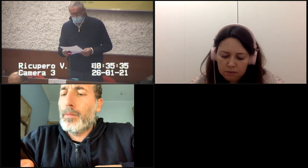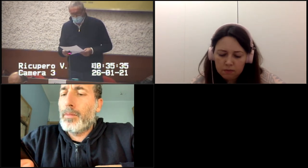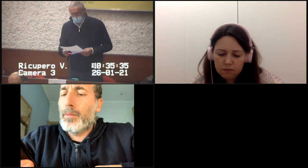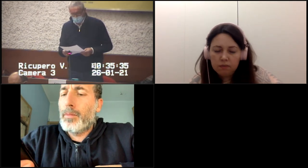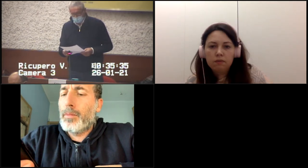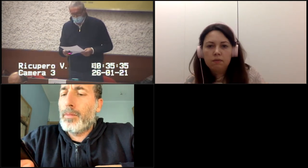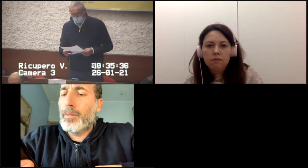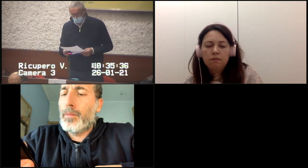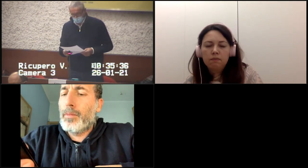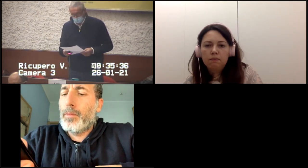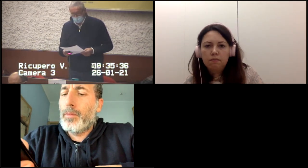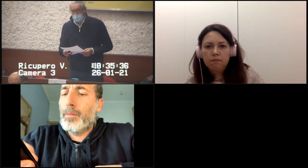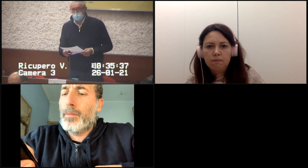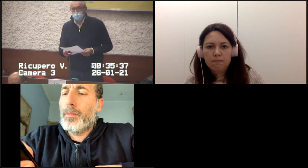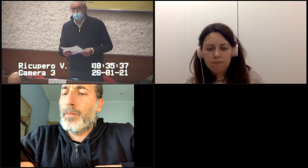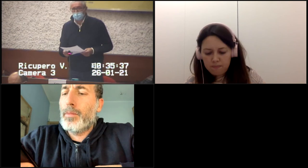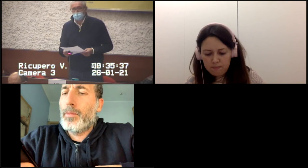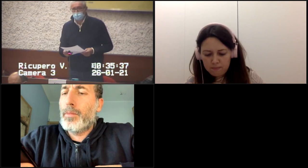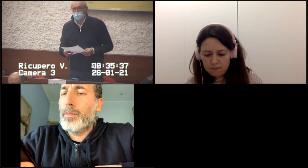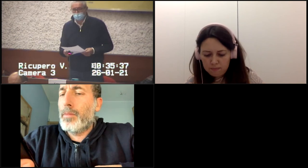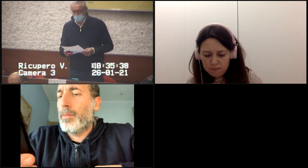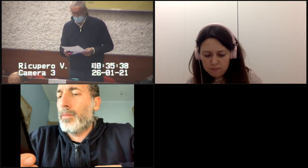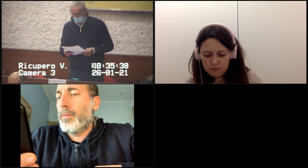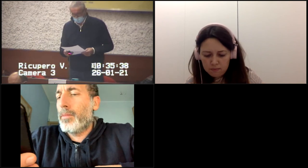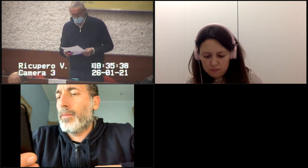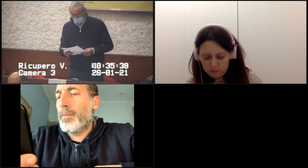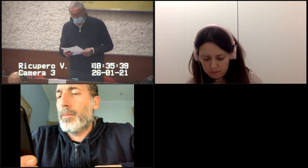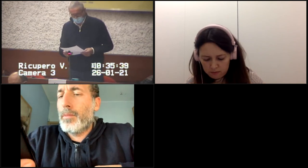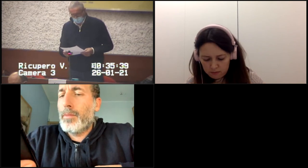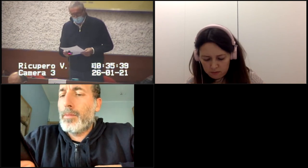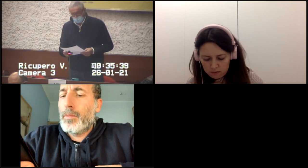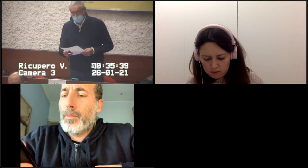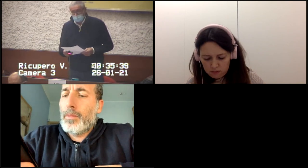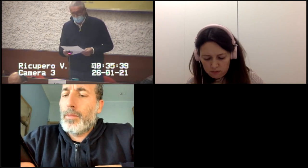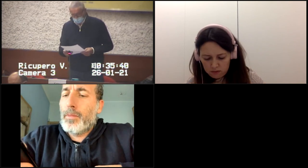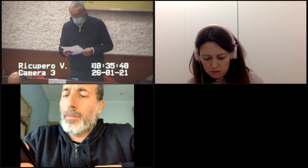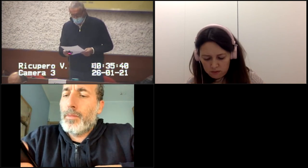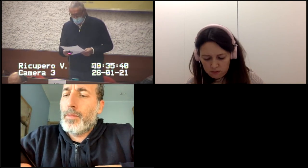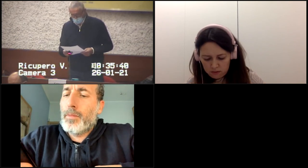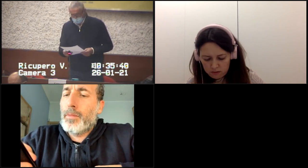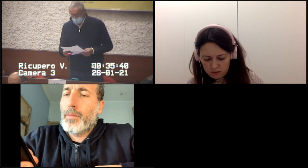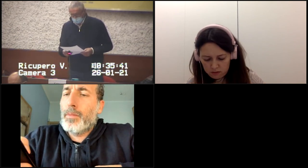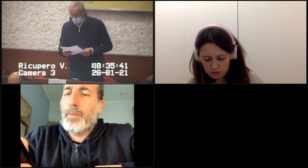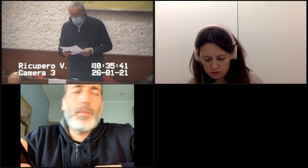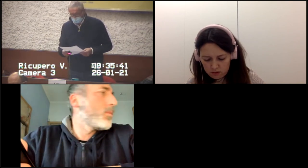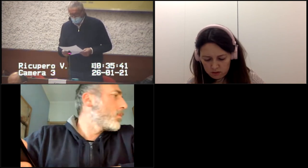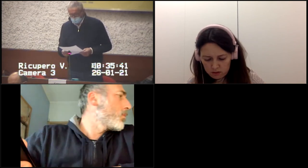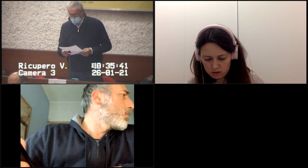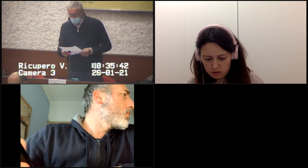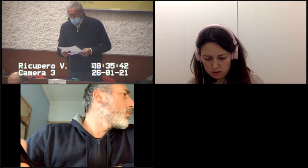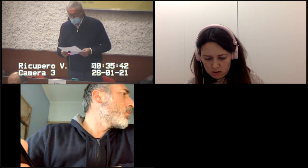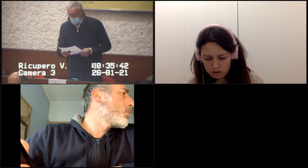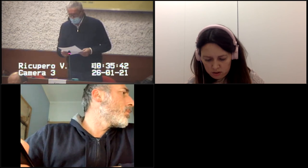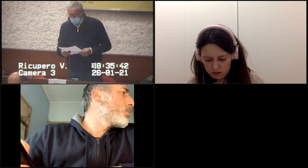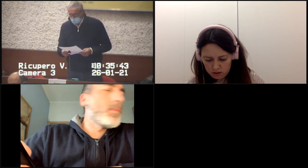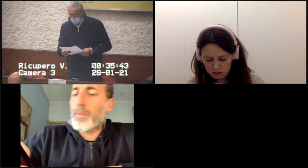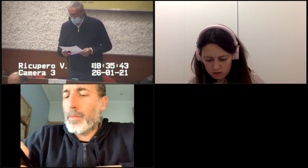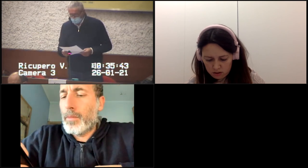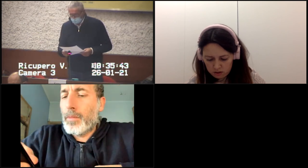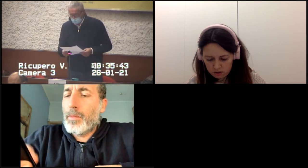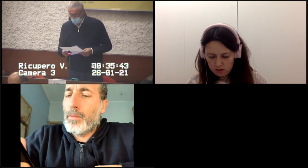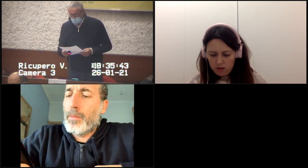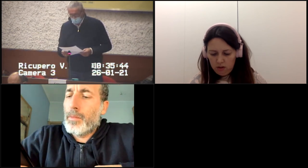senza mai tirarsi indietro, anche nei momenti più complicati. Che la sua scomparsa ha lasciato un grande vuoto in città,